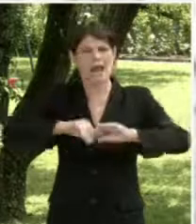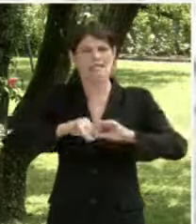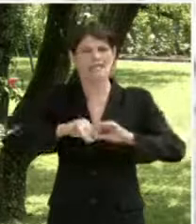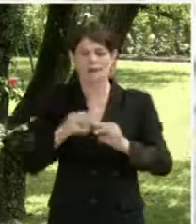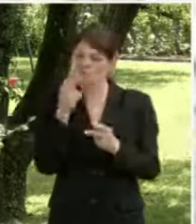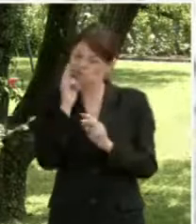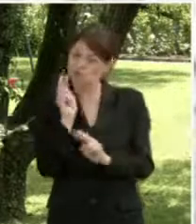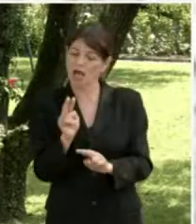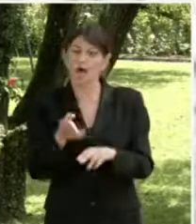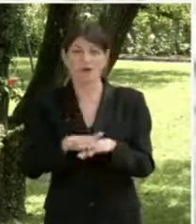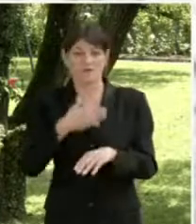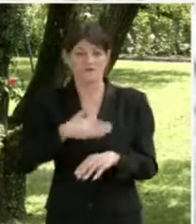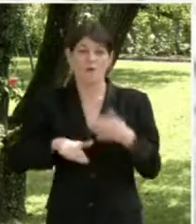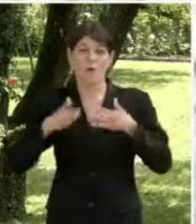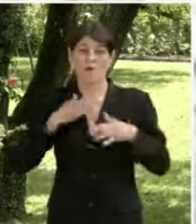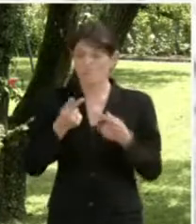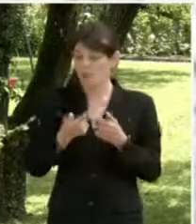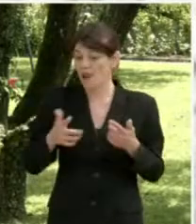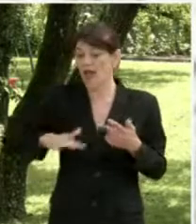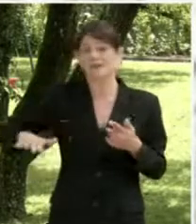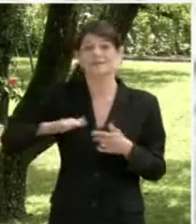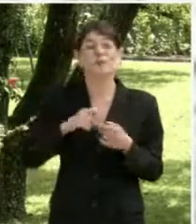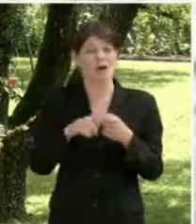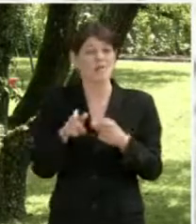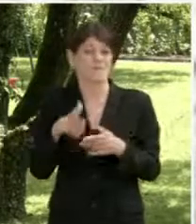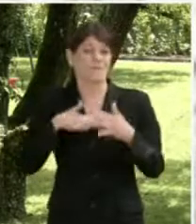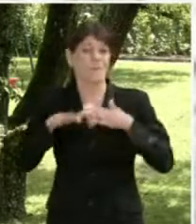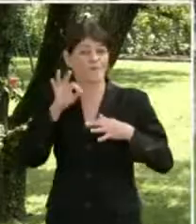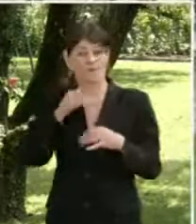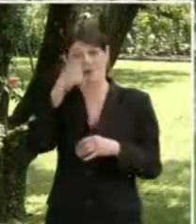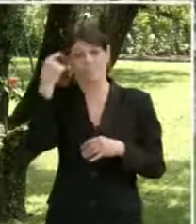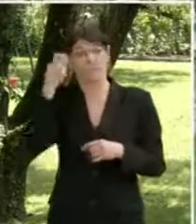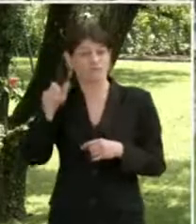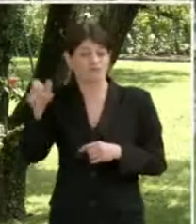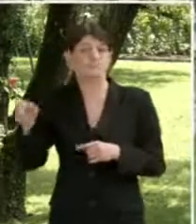des Landes und der Menschen im Lande einzusetzen.